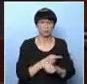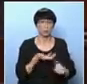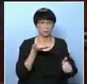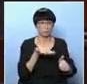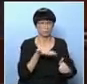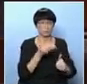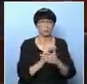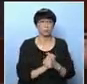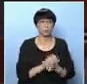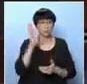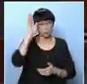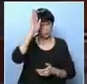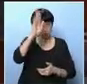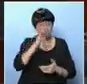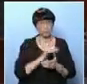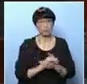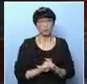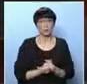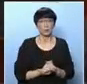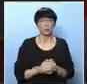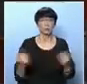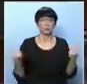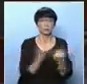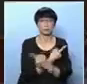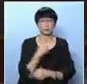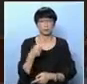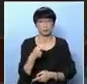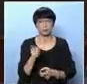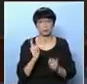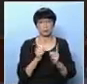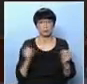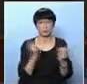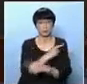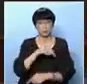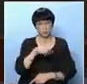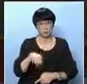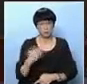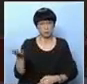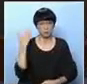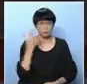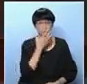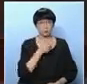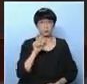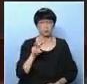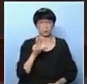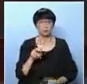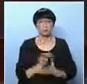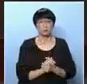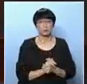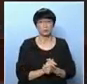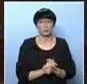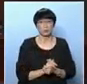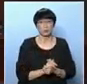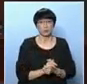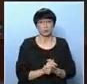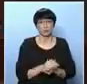俾住你，日後你可以換錢啦，或者換地啦。即係以前我哋細個睇嘅節目《胡張超》，你